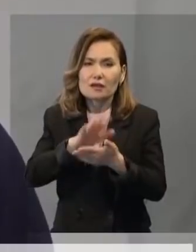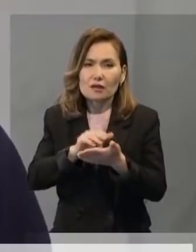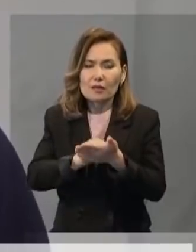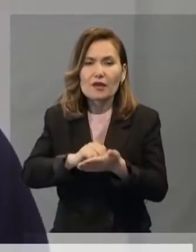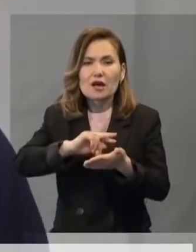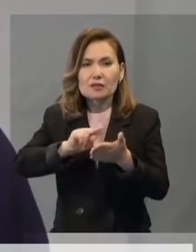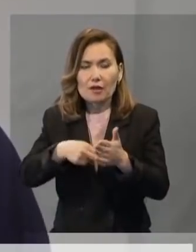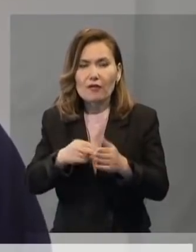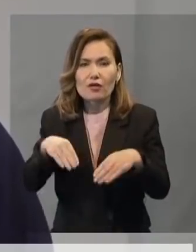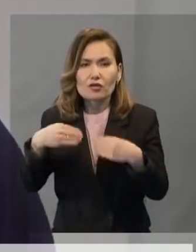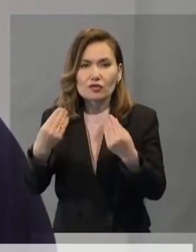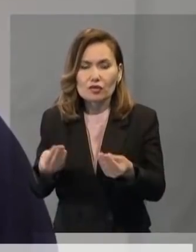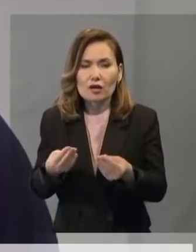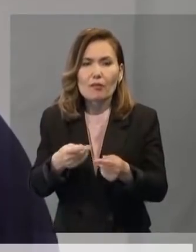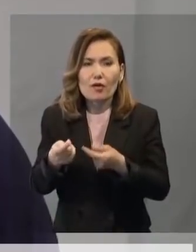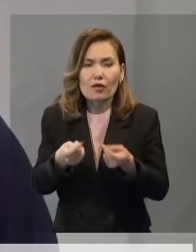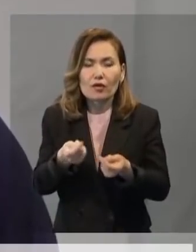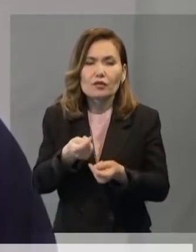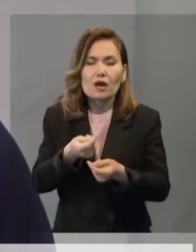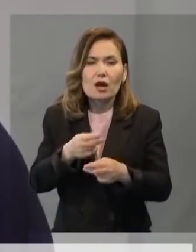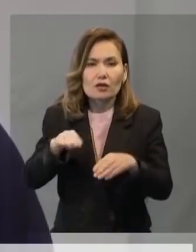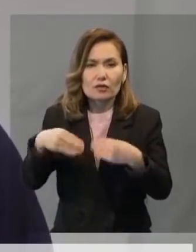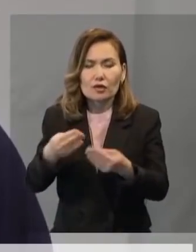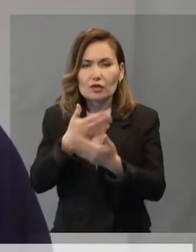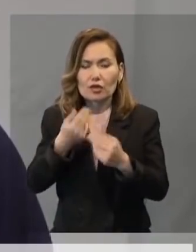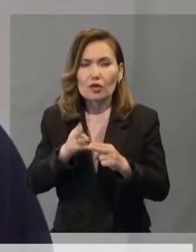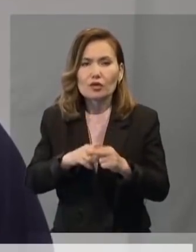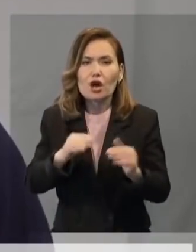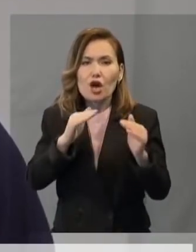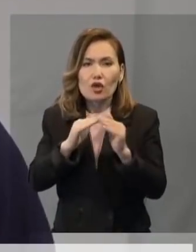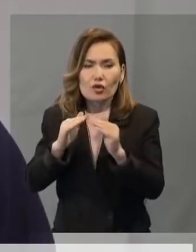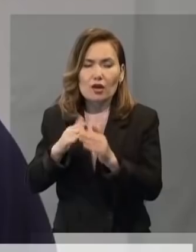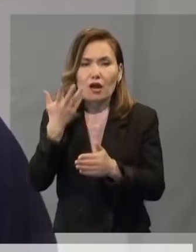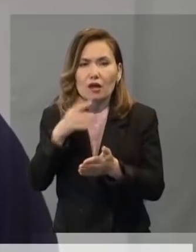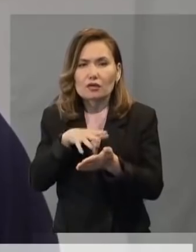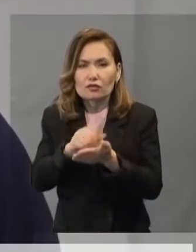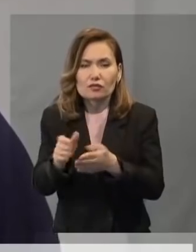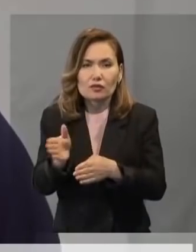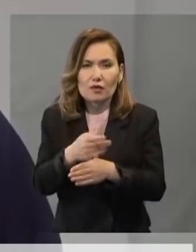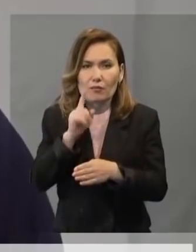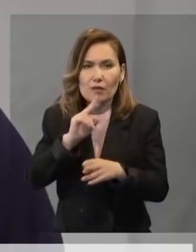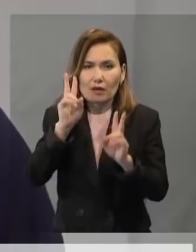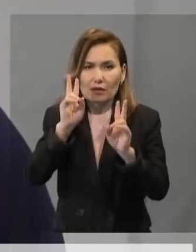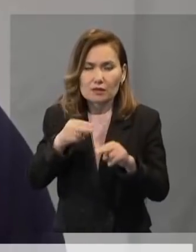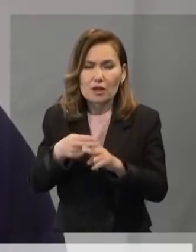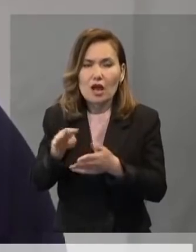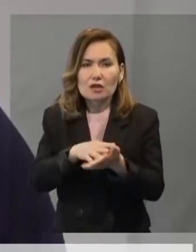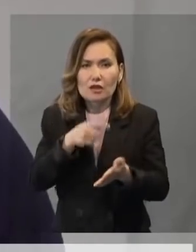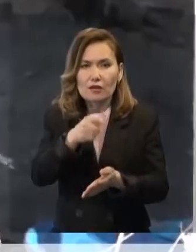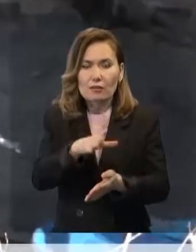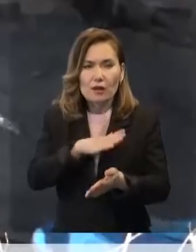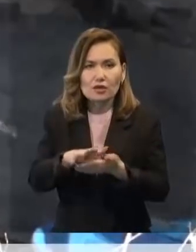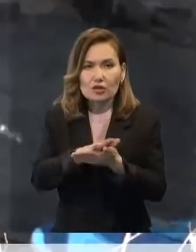Үйелері ешқандай әрекет етпеген. Баспаналарды сүріп, орнына үй салу бойынша инвесторларға өтініш айтылды. Бірақ